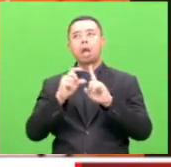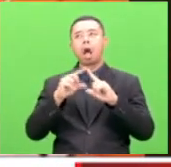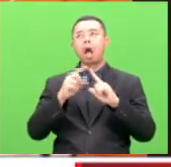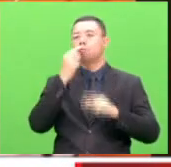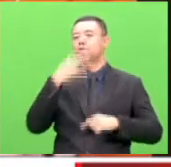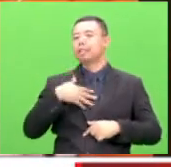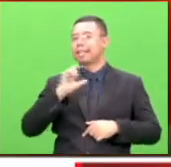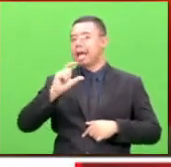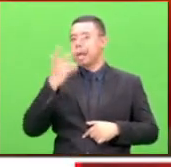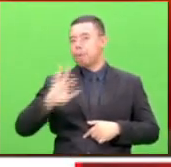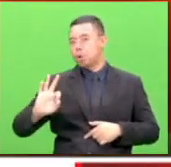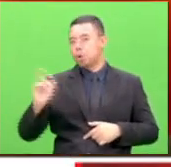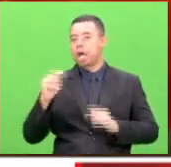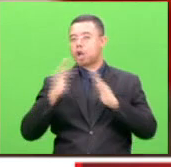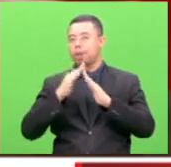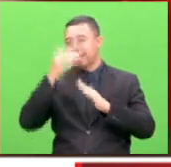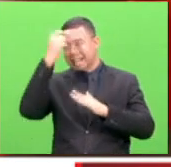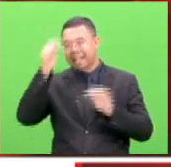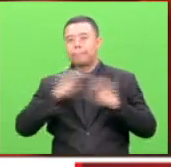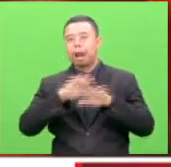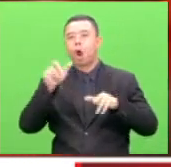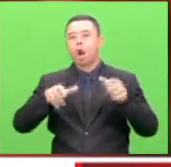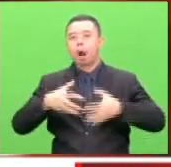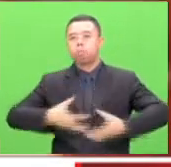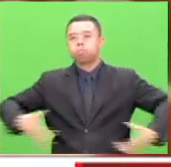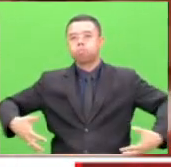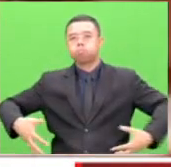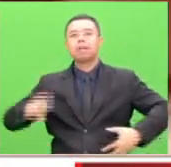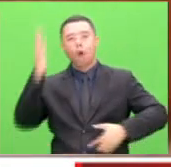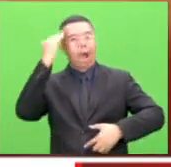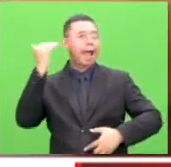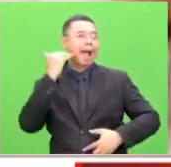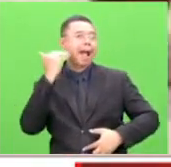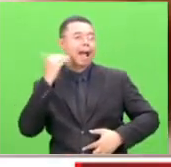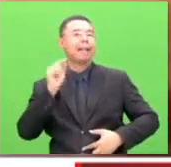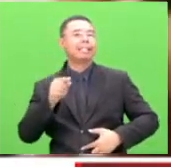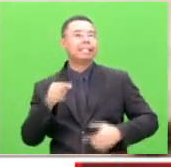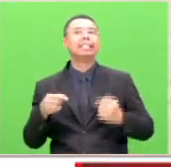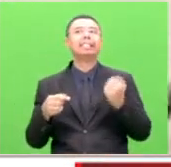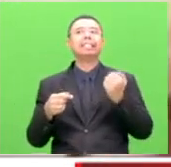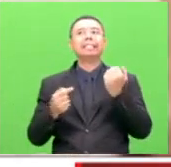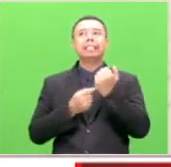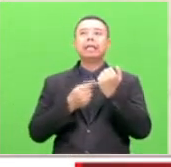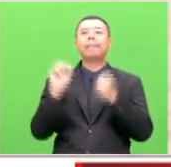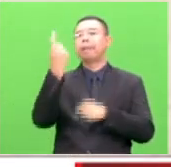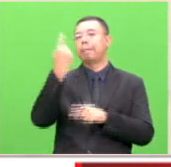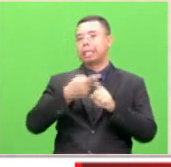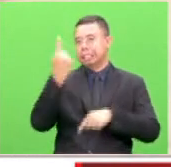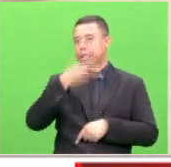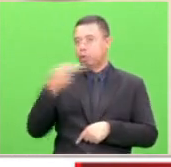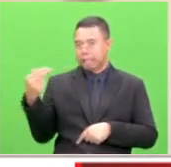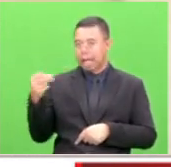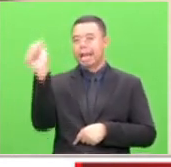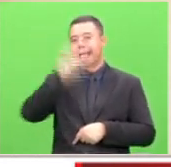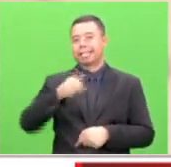terbaru dari Rumah Sakit Perawatan Obesitas di Korea Selatan. Teknologi ini merupakan yang pertama di Indonesia dan